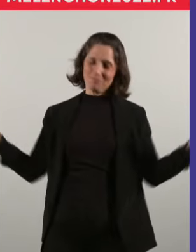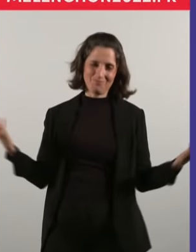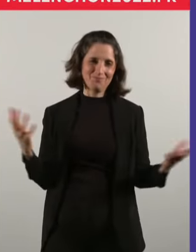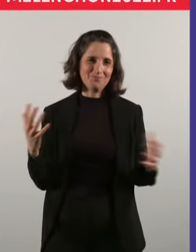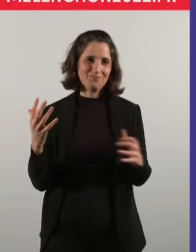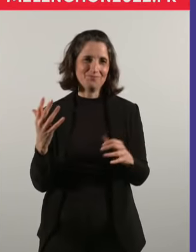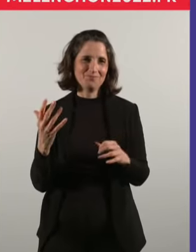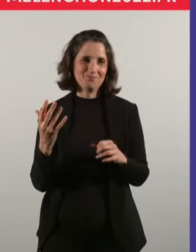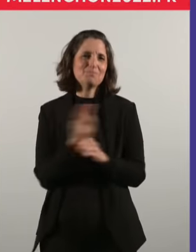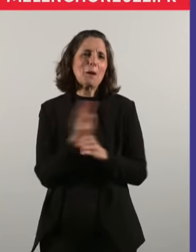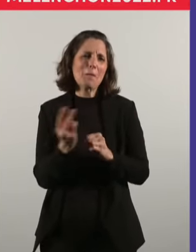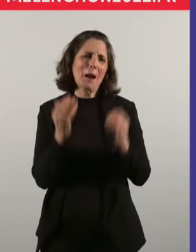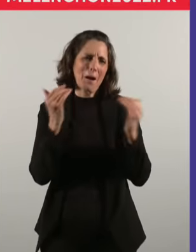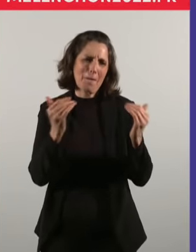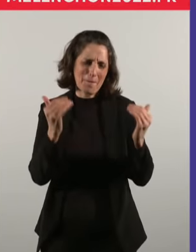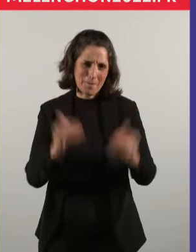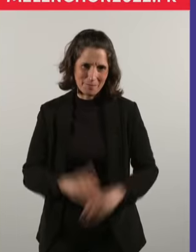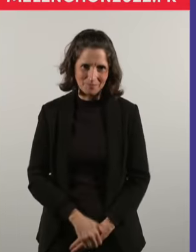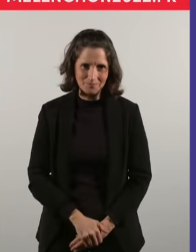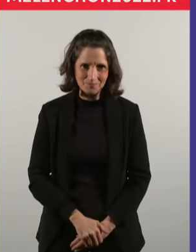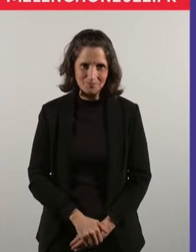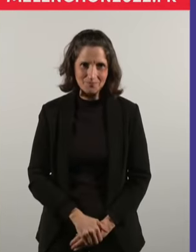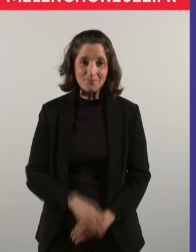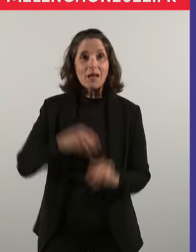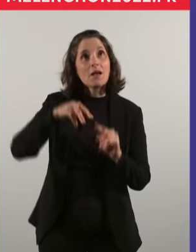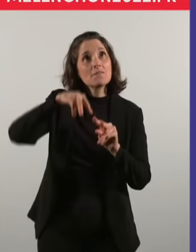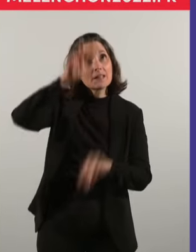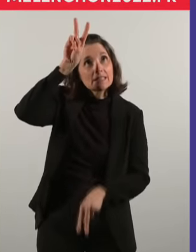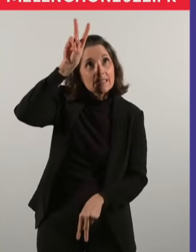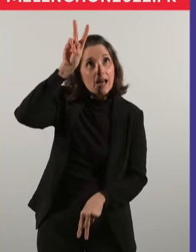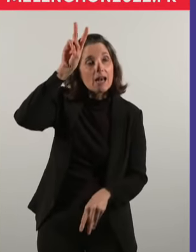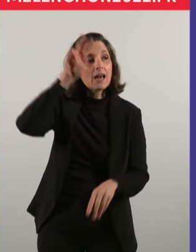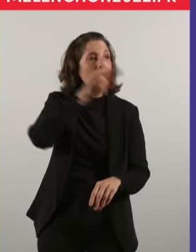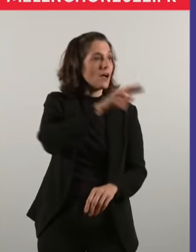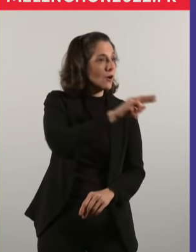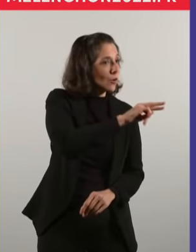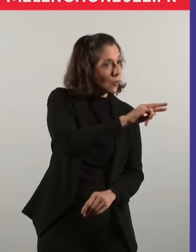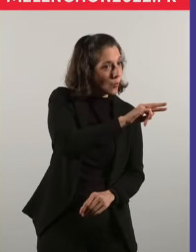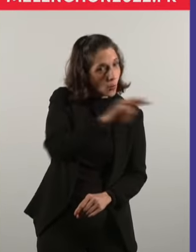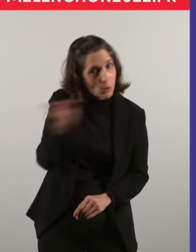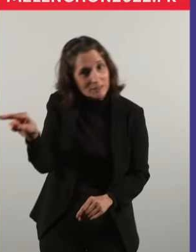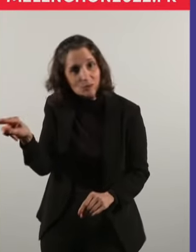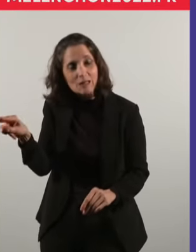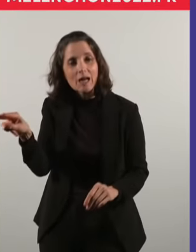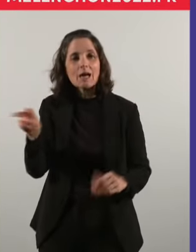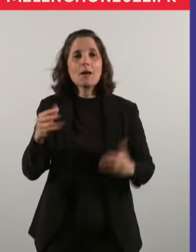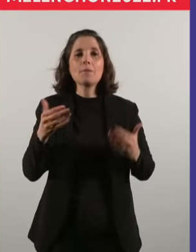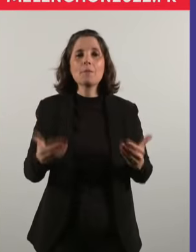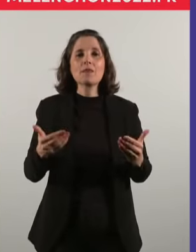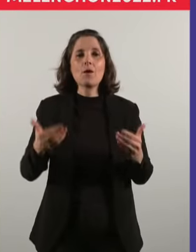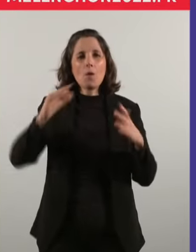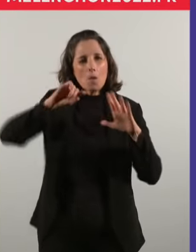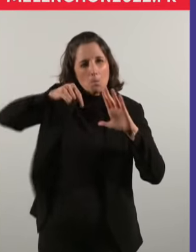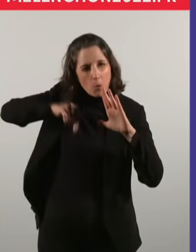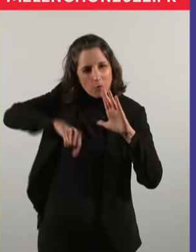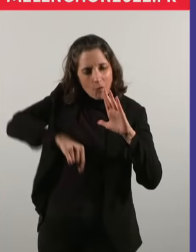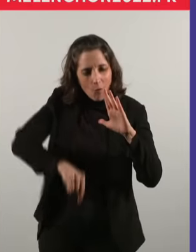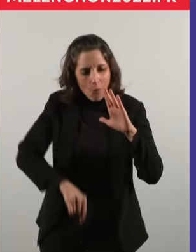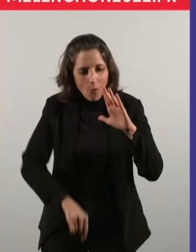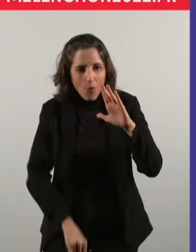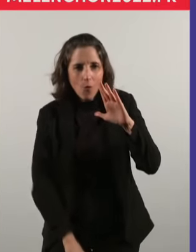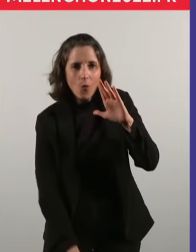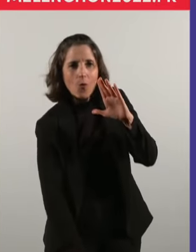Alors, la verticalité, l'horizontalité, maintenant, le plus beau, la profondeur.